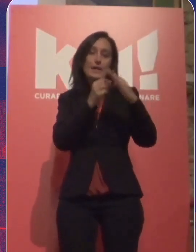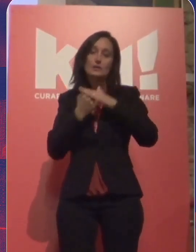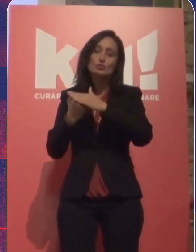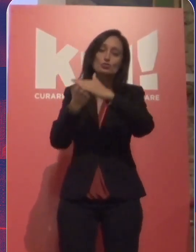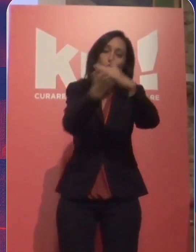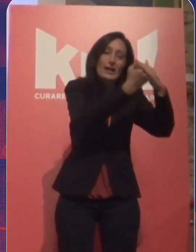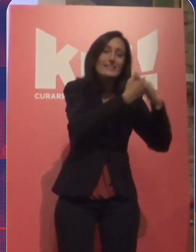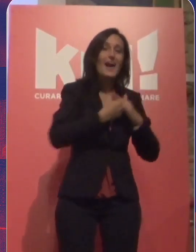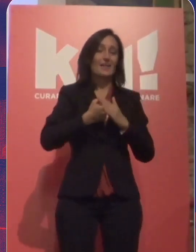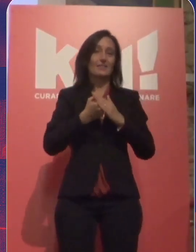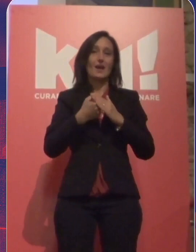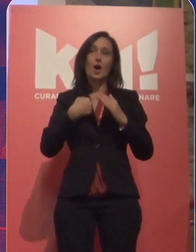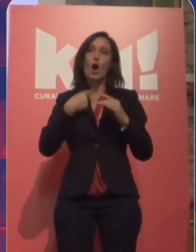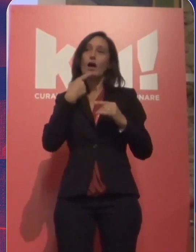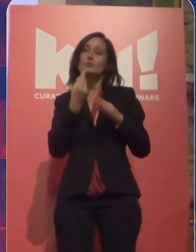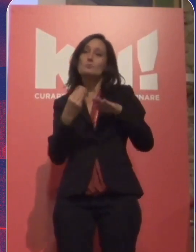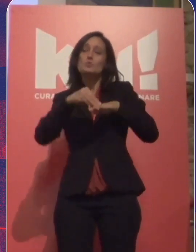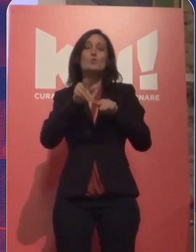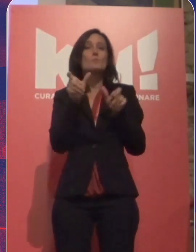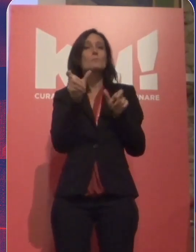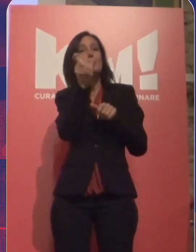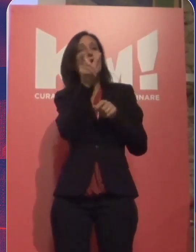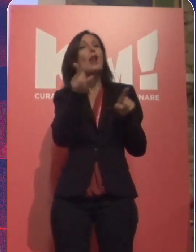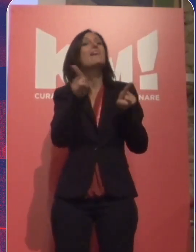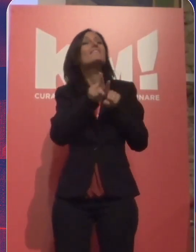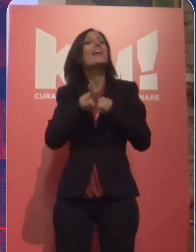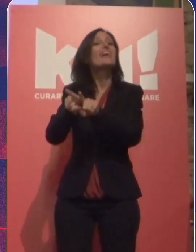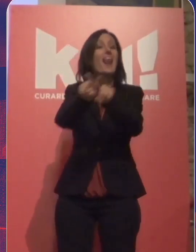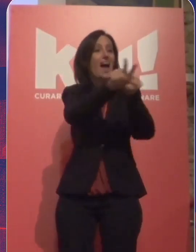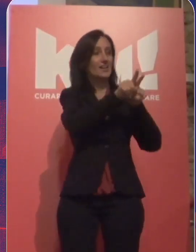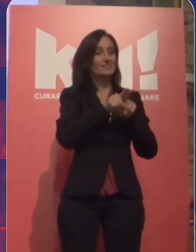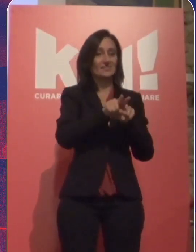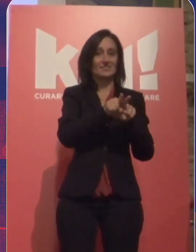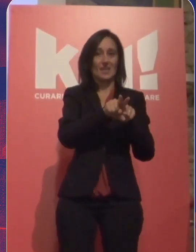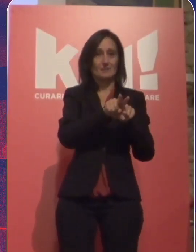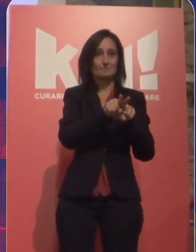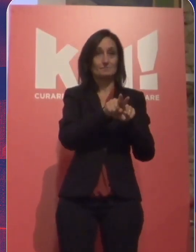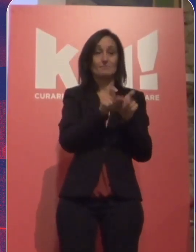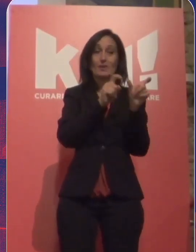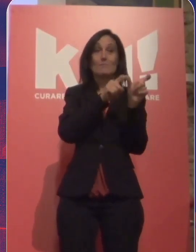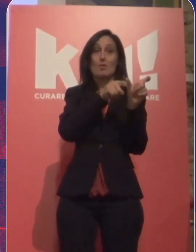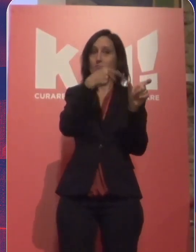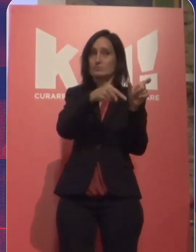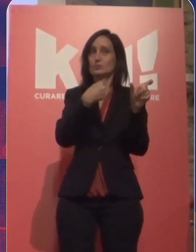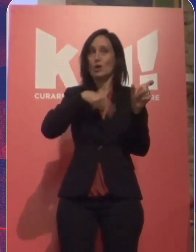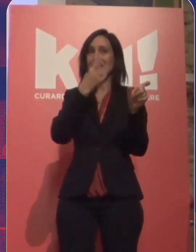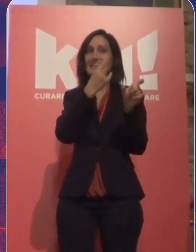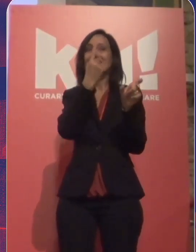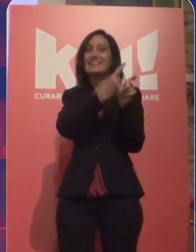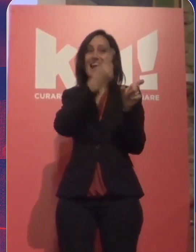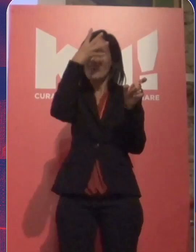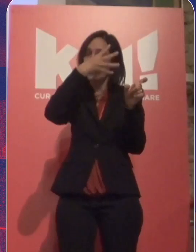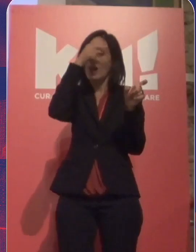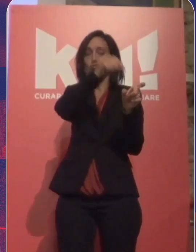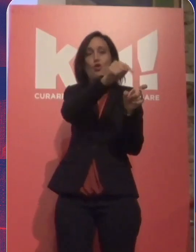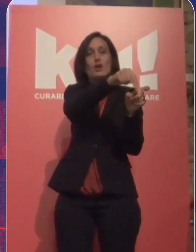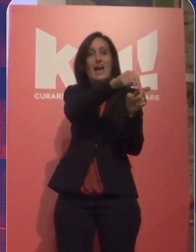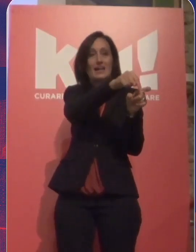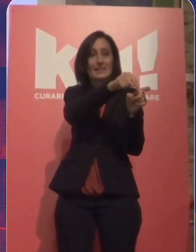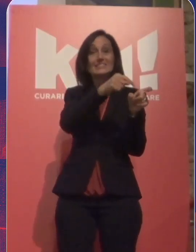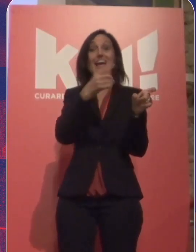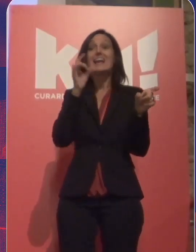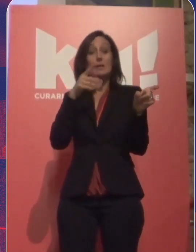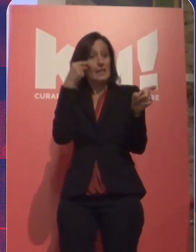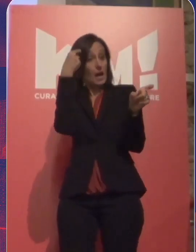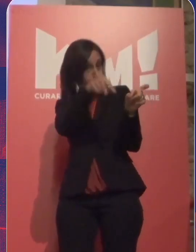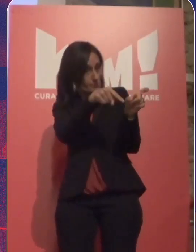che si dovrebbe ragionare su questo termine o la libertà è questo oppure un'impostura e libertina la